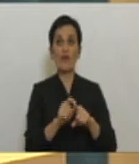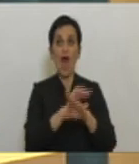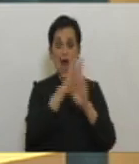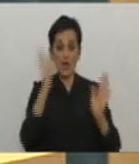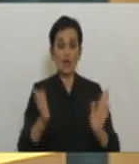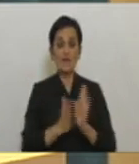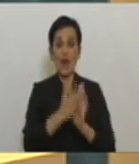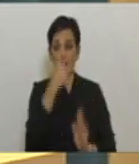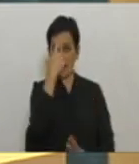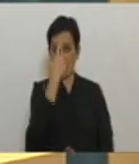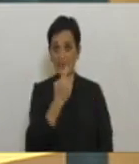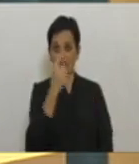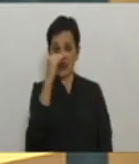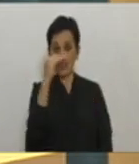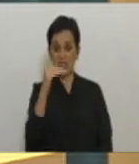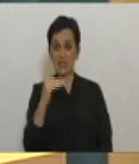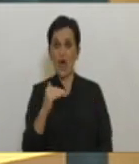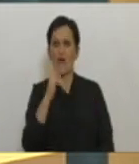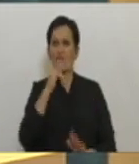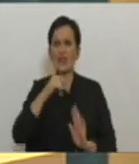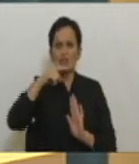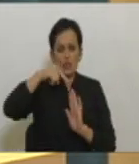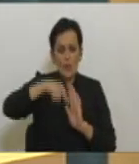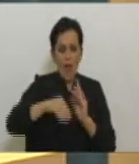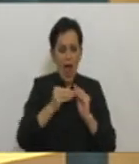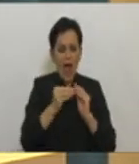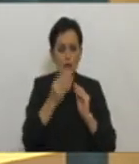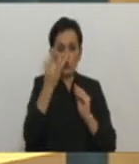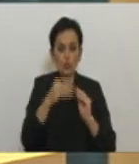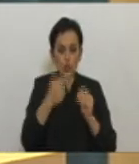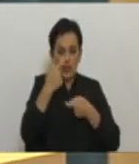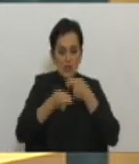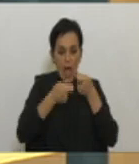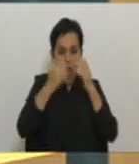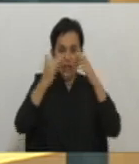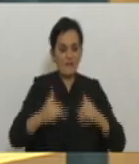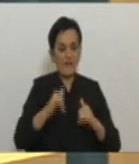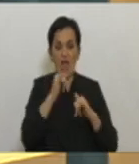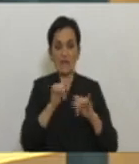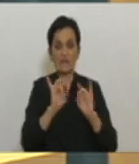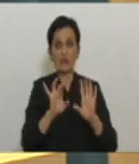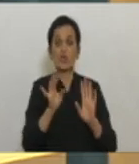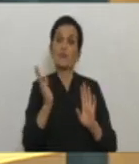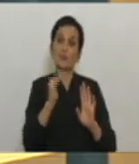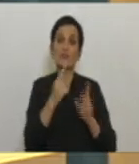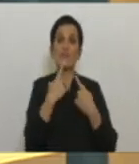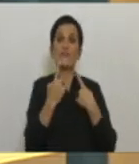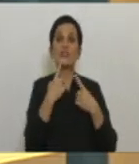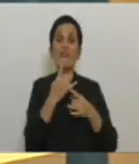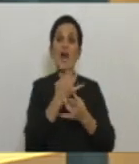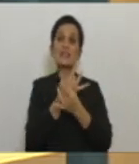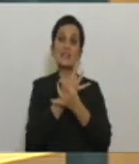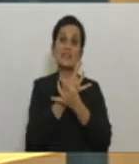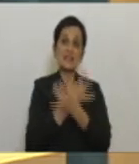ყველაფრის ინდიკატორი იმ დღესაც თქვი. ეხლა ვერ ჩაუღრმავდები, ხო, 10 წუთიან გამოსვლაში ყველა დეტალზე ვერ ვისაუბრებ. მოდი ვთქვათ,